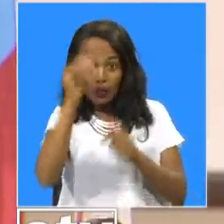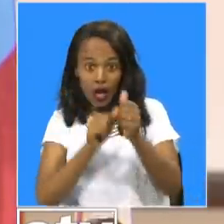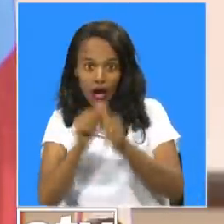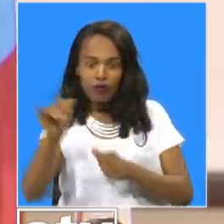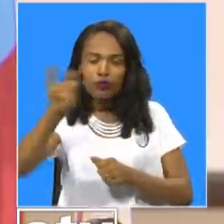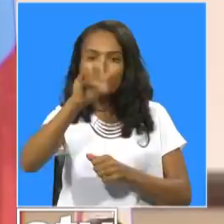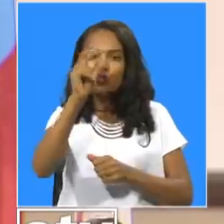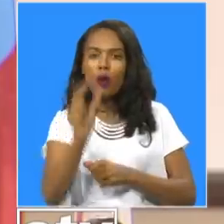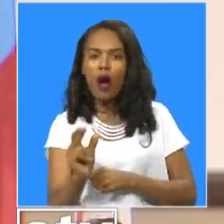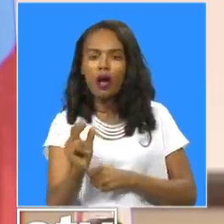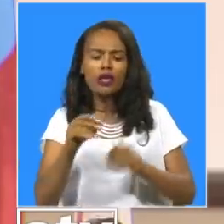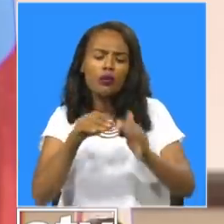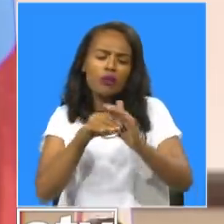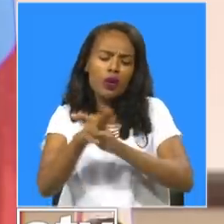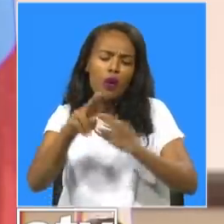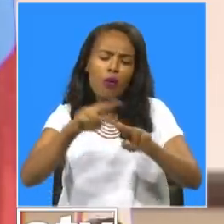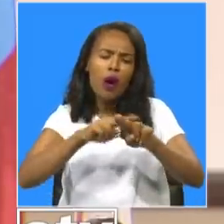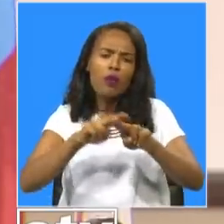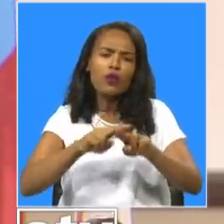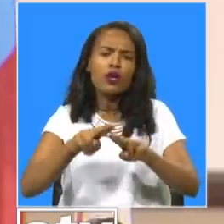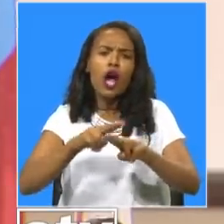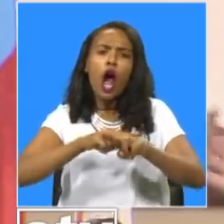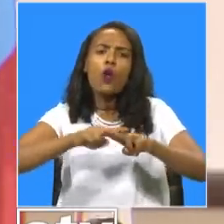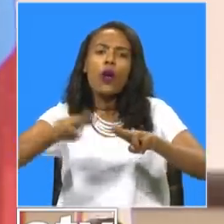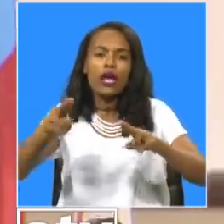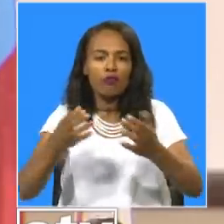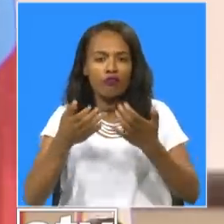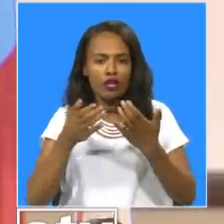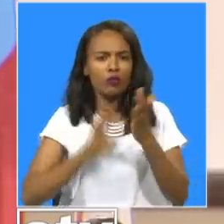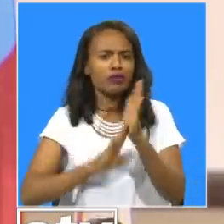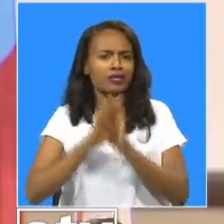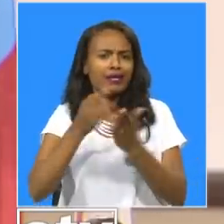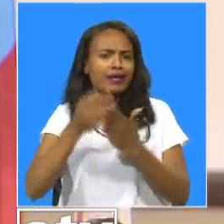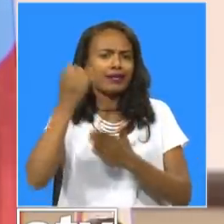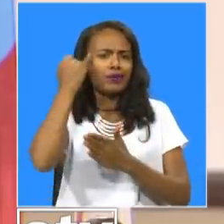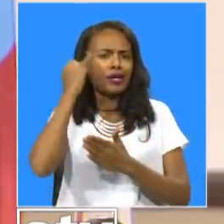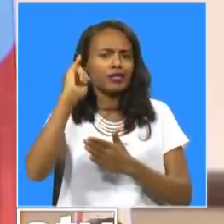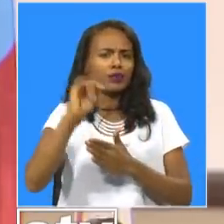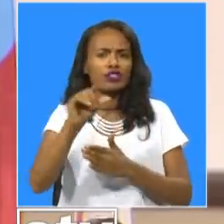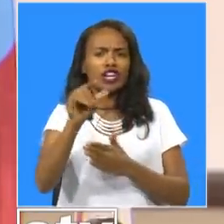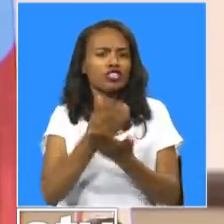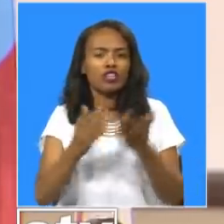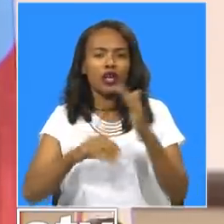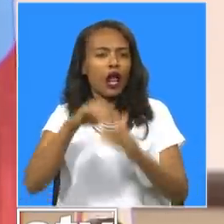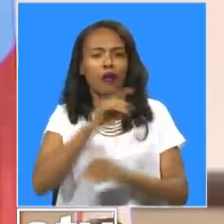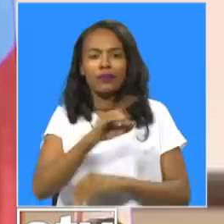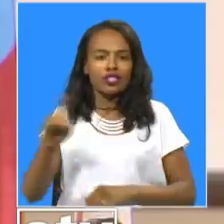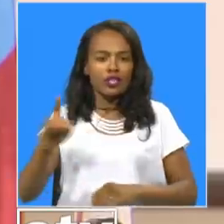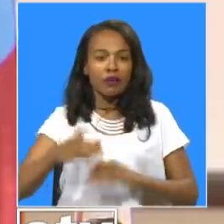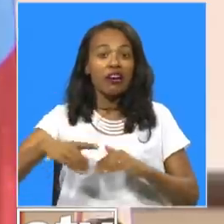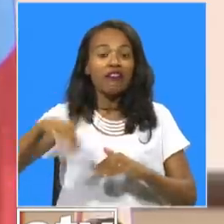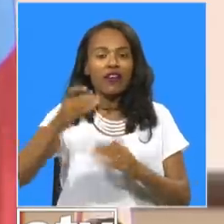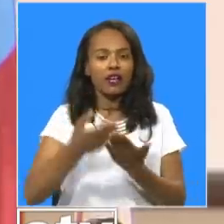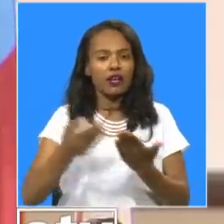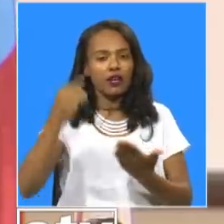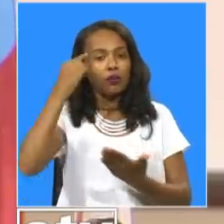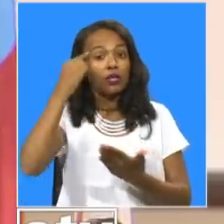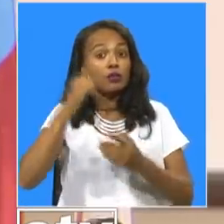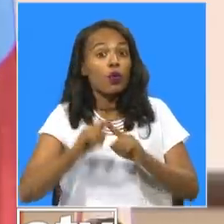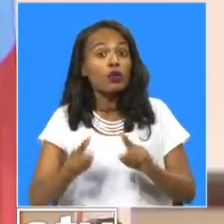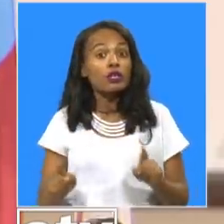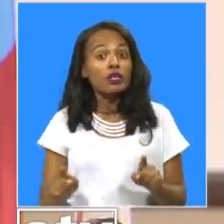ጁባ የሚገባ ባቡር የሚገባ ሃይዌይ ነው። ብልጽግና ለዛ ምናስበው ትናንሽ ነገር አይመቸንም፣ ከፍ ያለ ነገር ነው ምናስበው። ግን